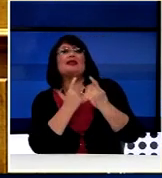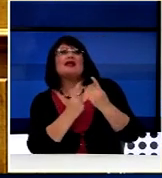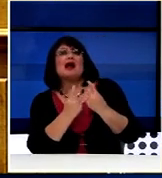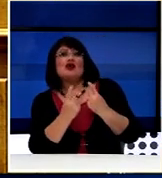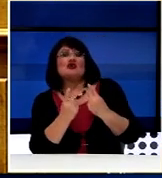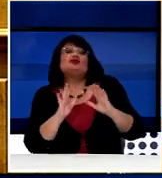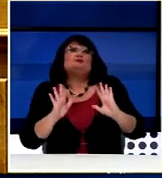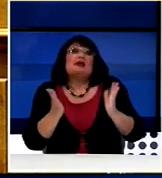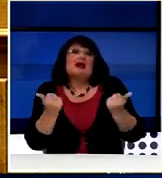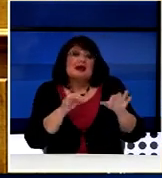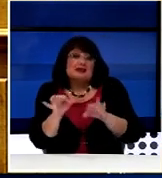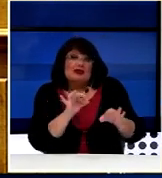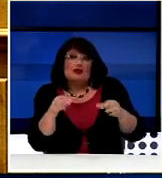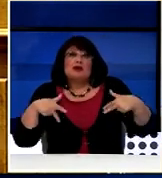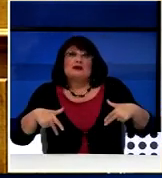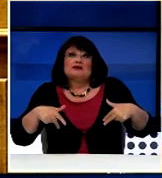ανησυχεί ιδιαίτερα.